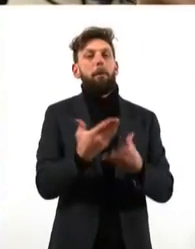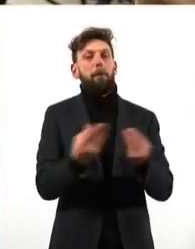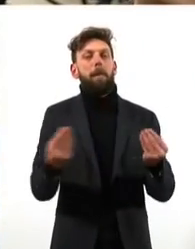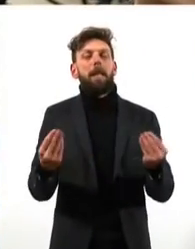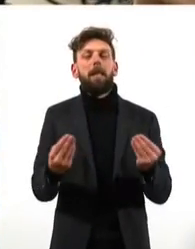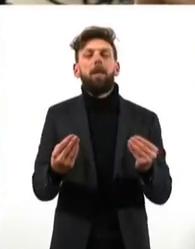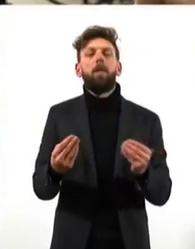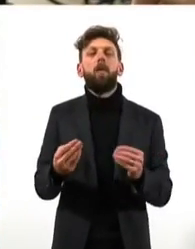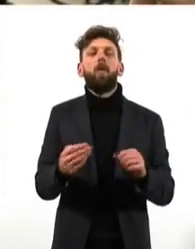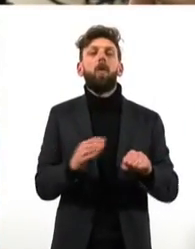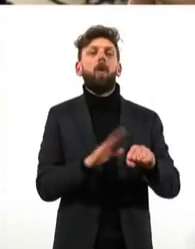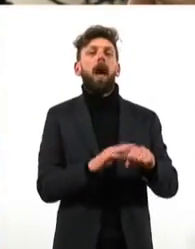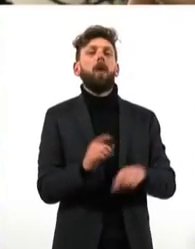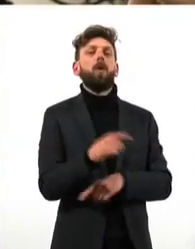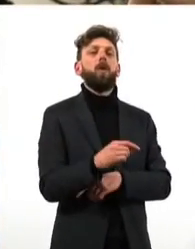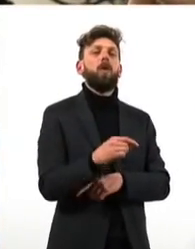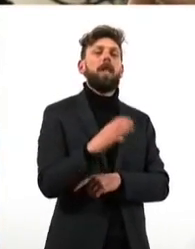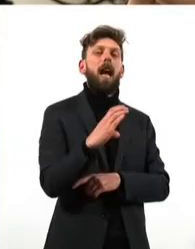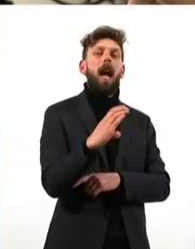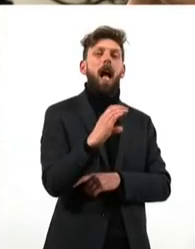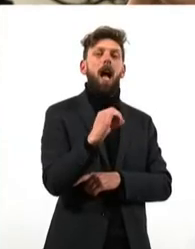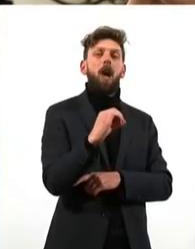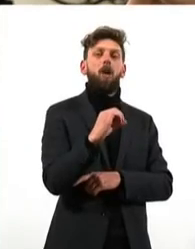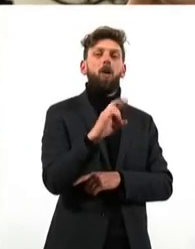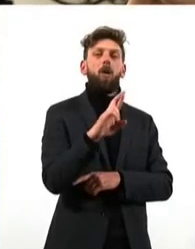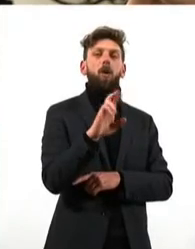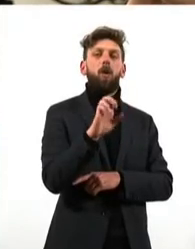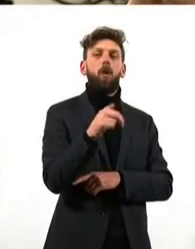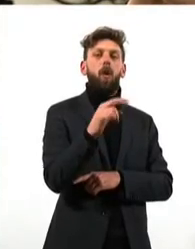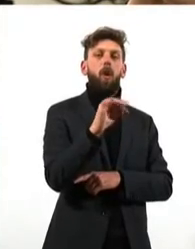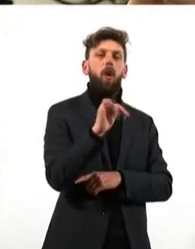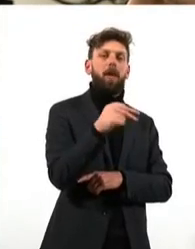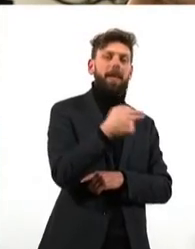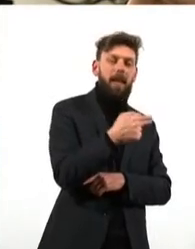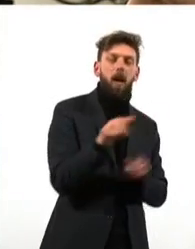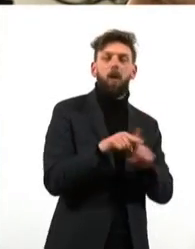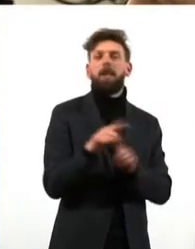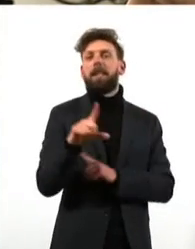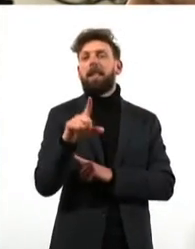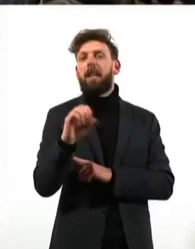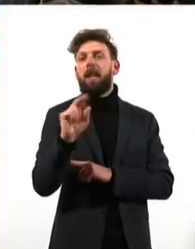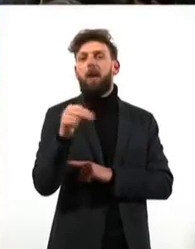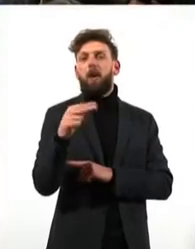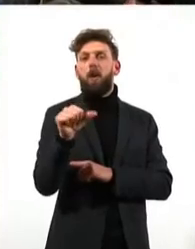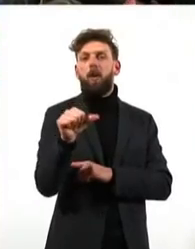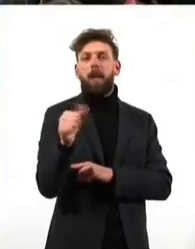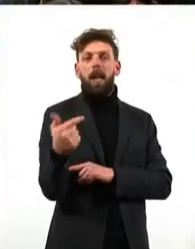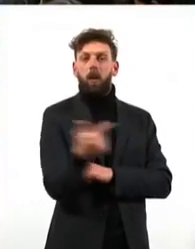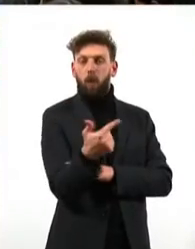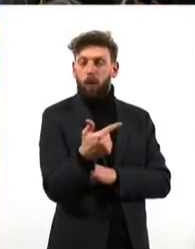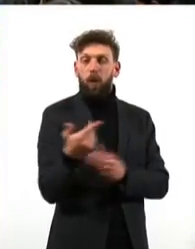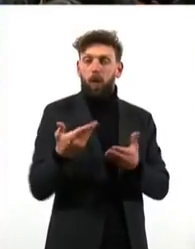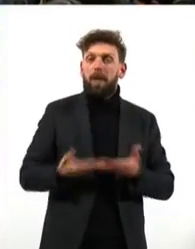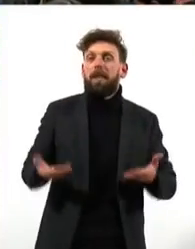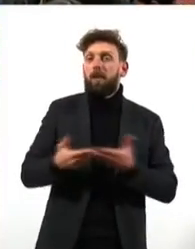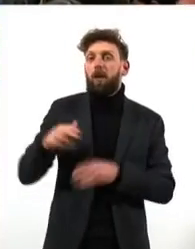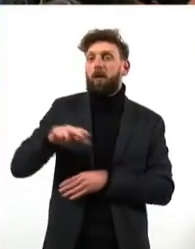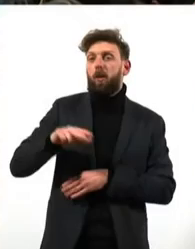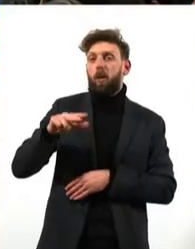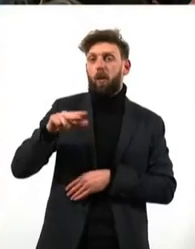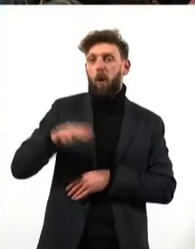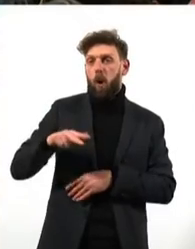aussi Corentin et Luna qui sont deux étudiants qui sont concernés particulièrement par ces sujets de logement. Je crois que vous êtes tous les deux en